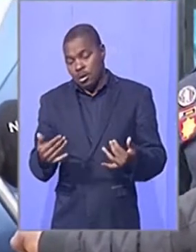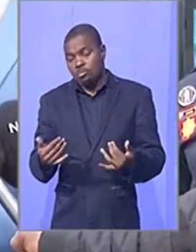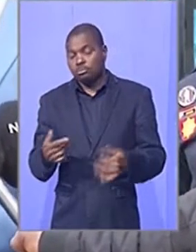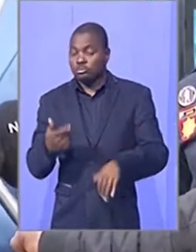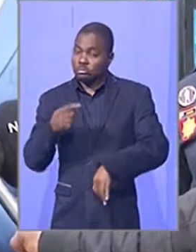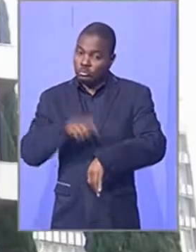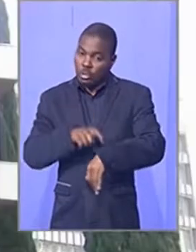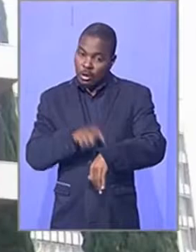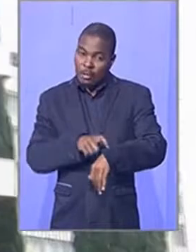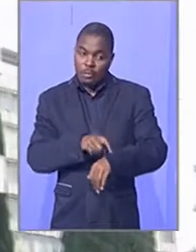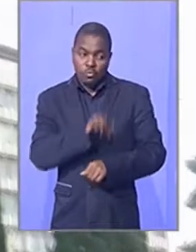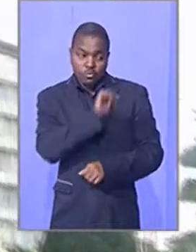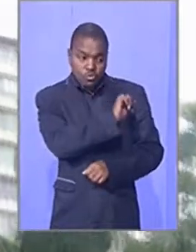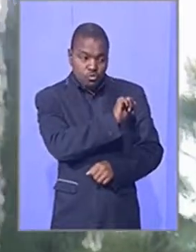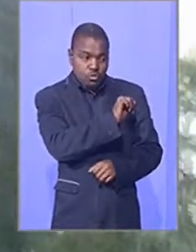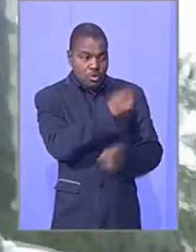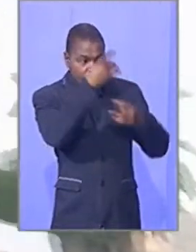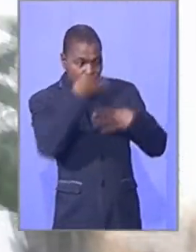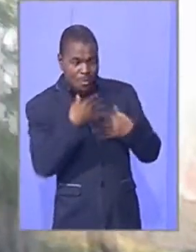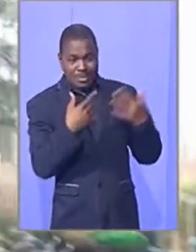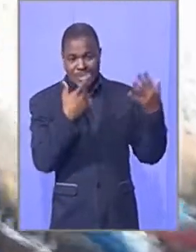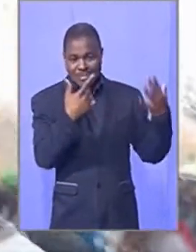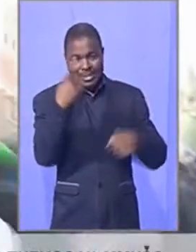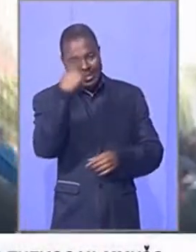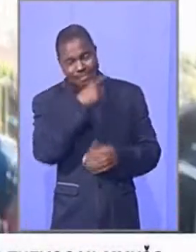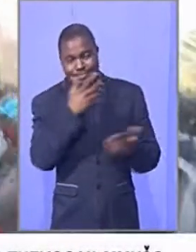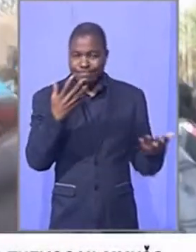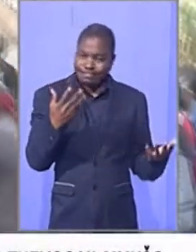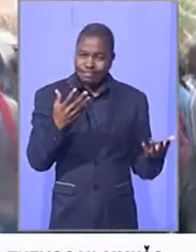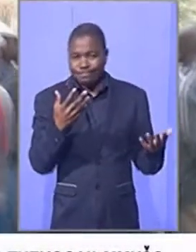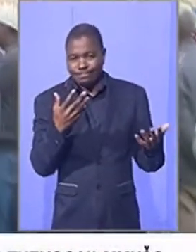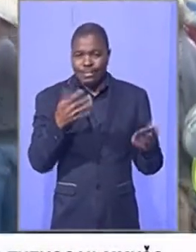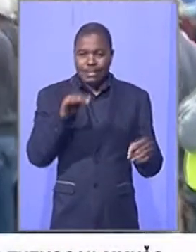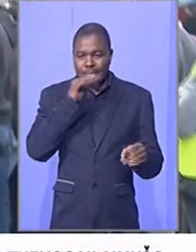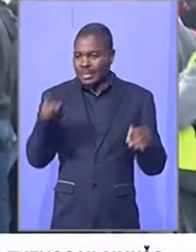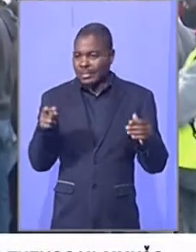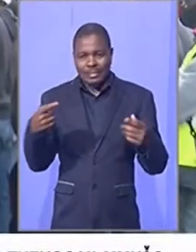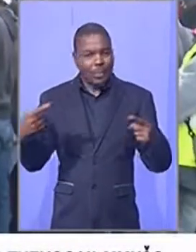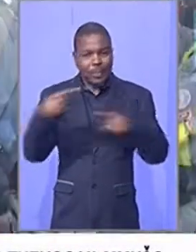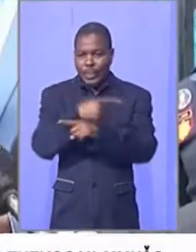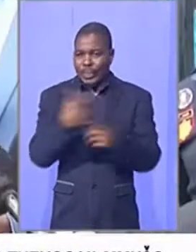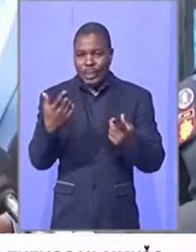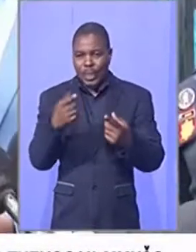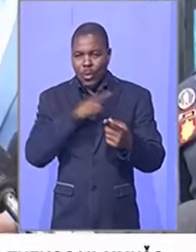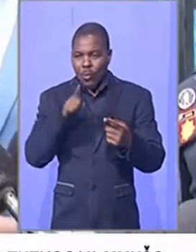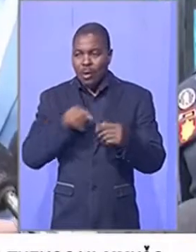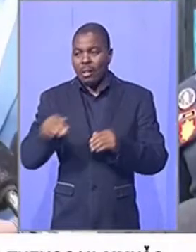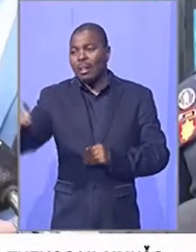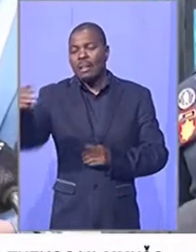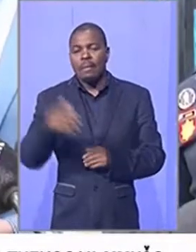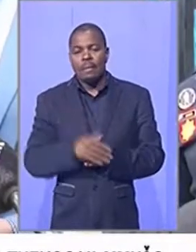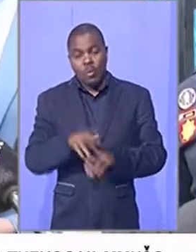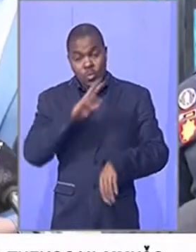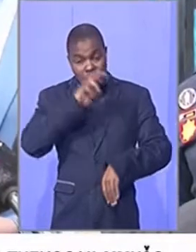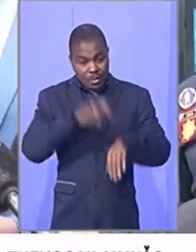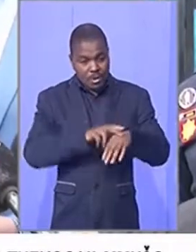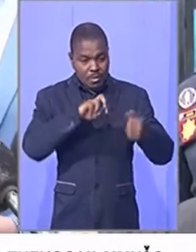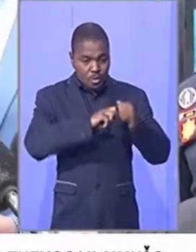ya lona ya 7 days e tlo hanana le ntho tsena tse mona hore re fumane